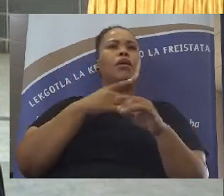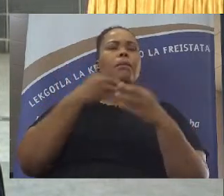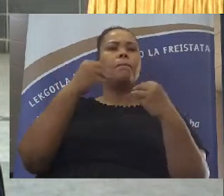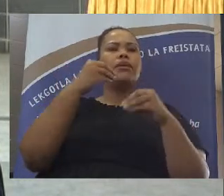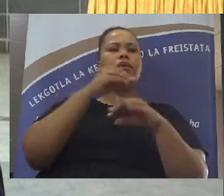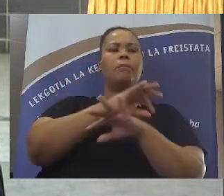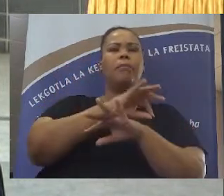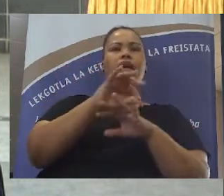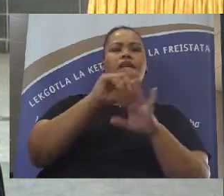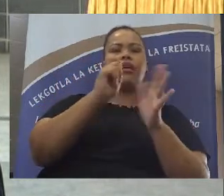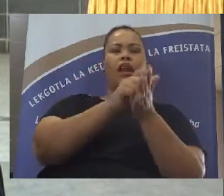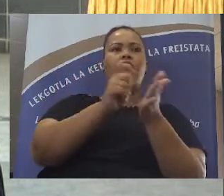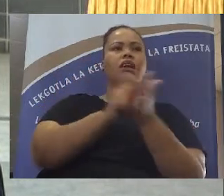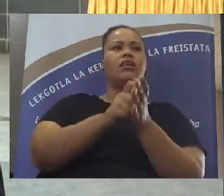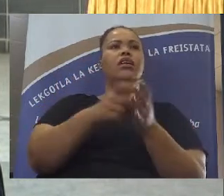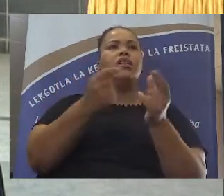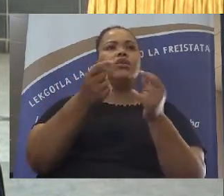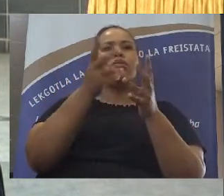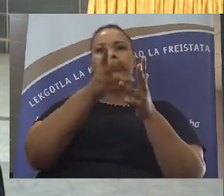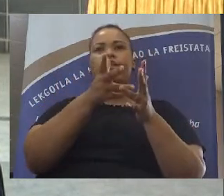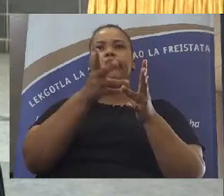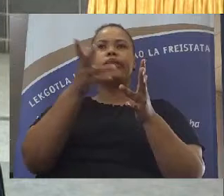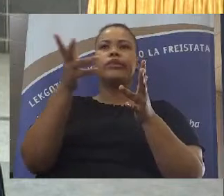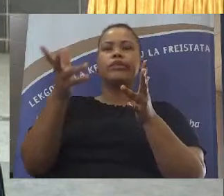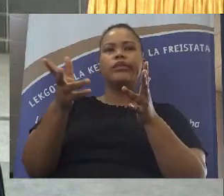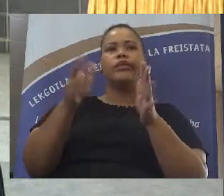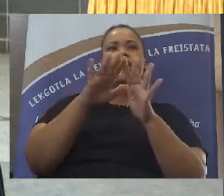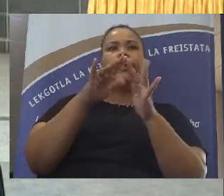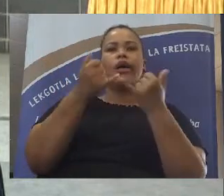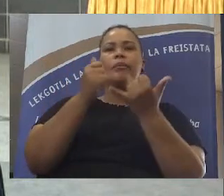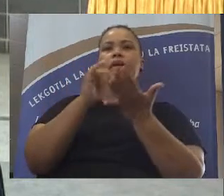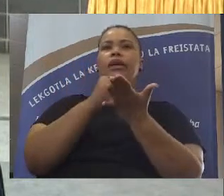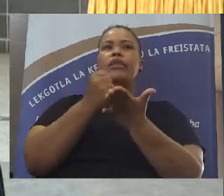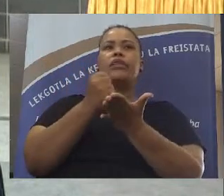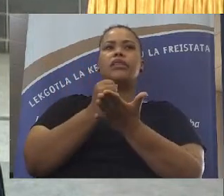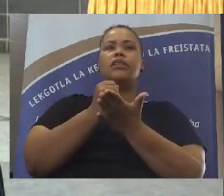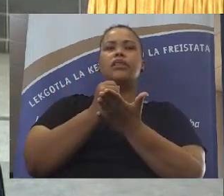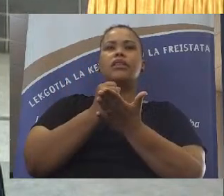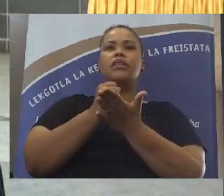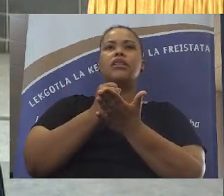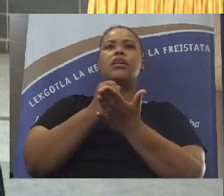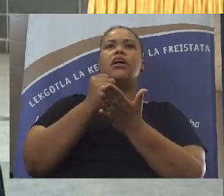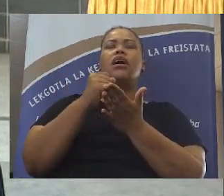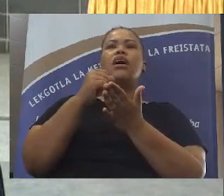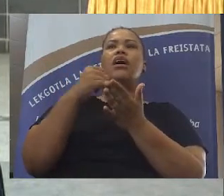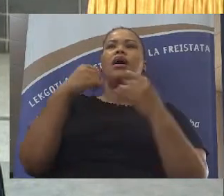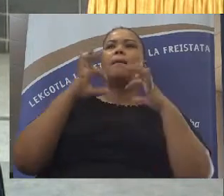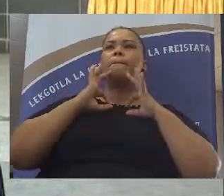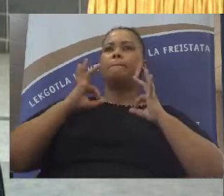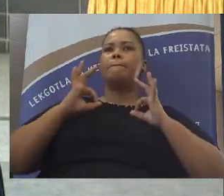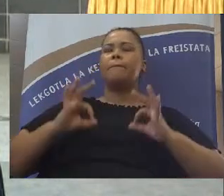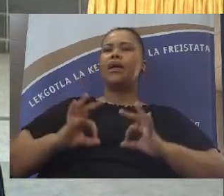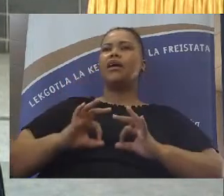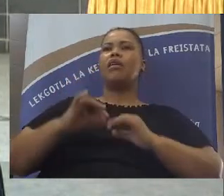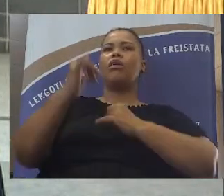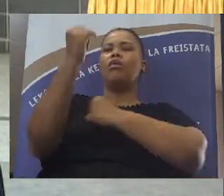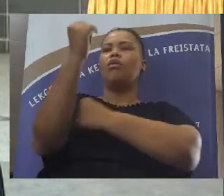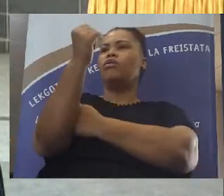in te vul, om dit te doen, dit te doen en companies te registreer. Daar's tot in die meierse kantore uit wat daar projekte